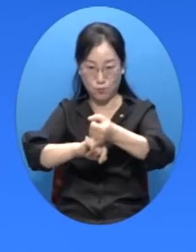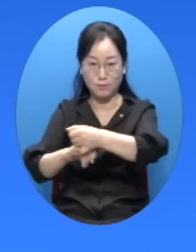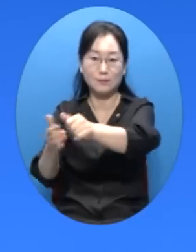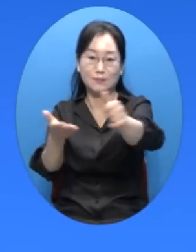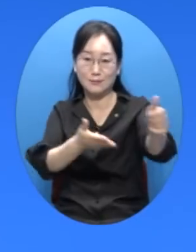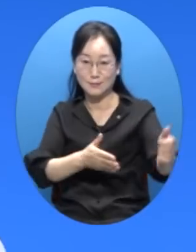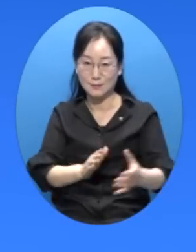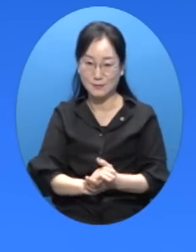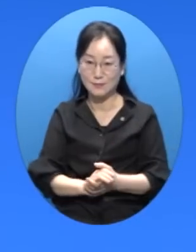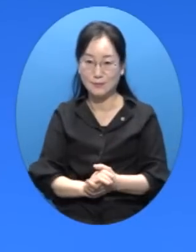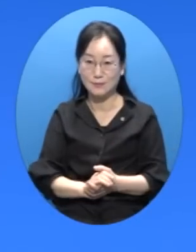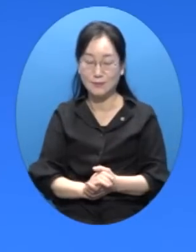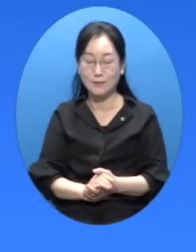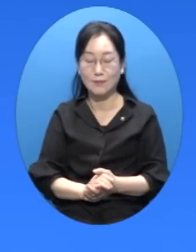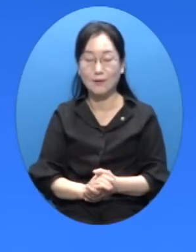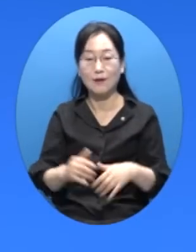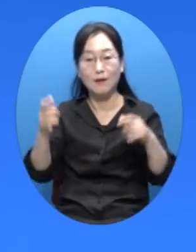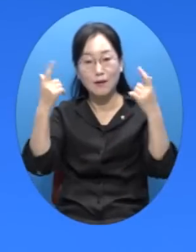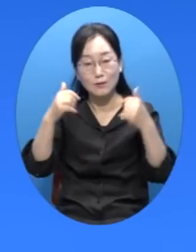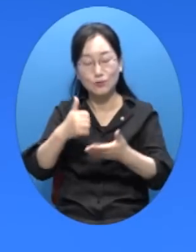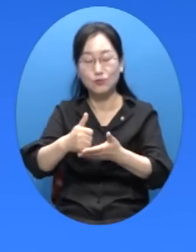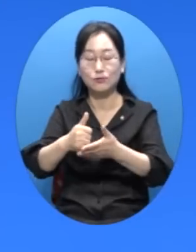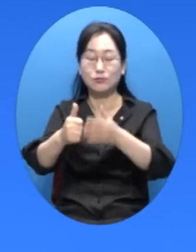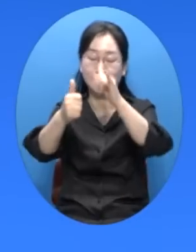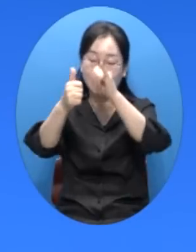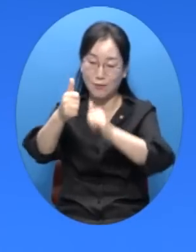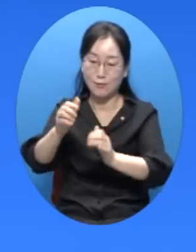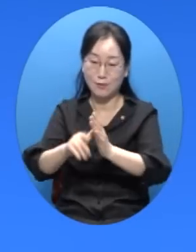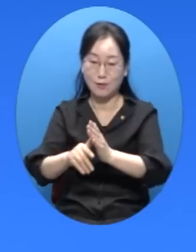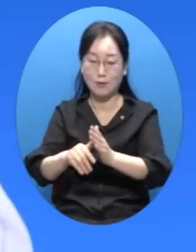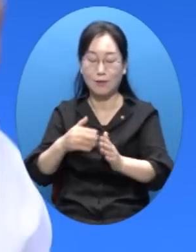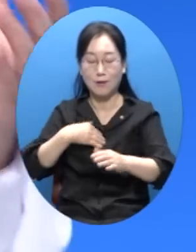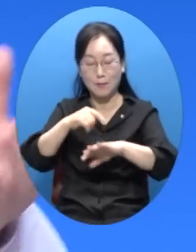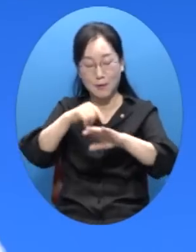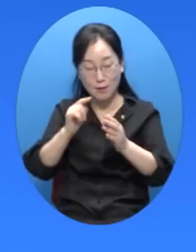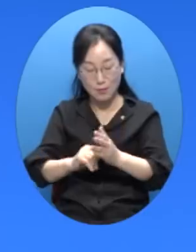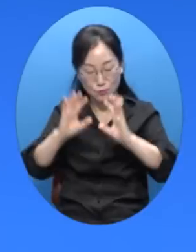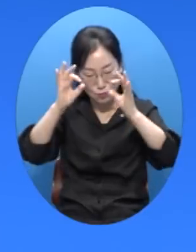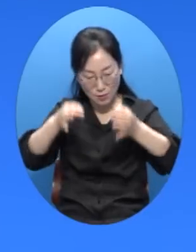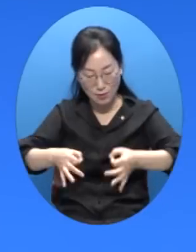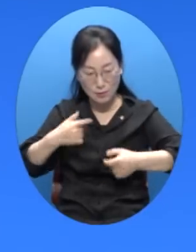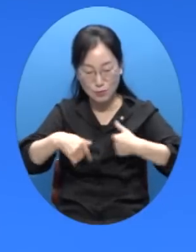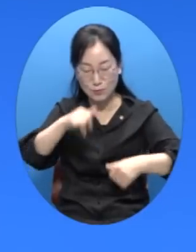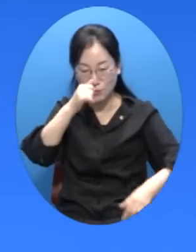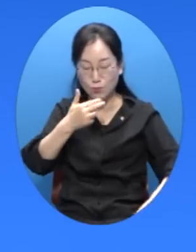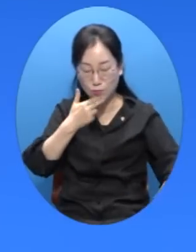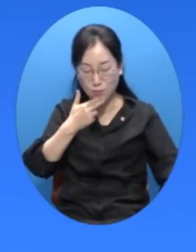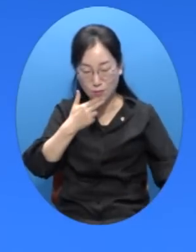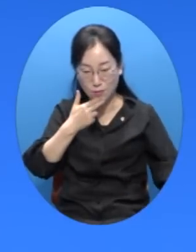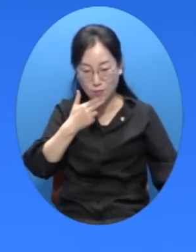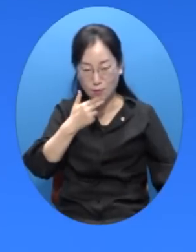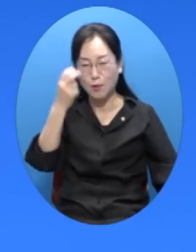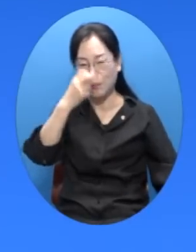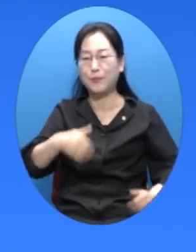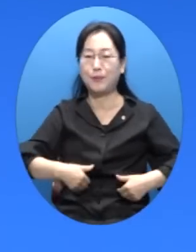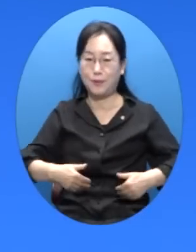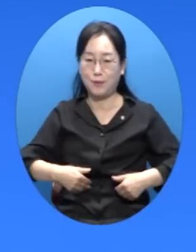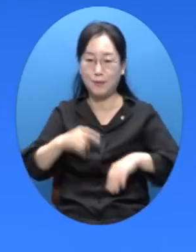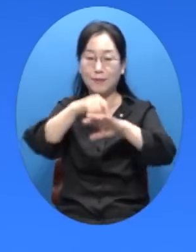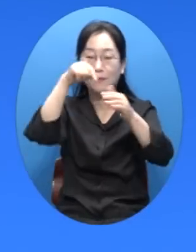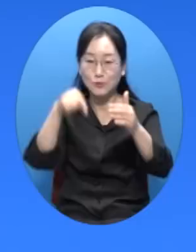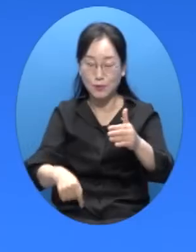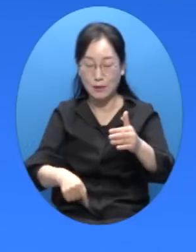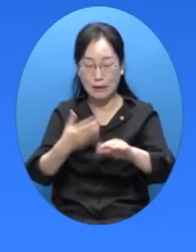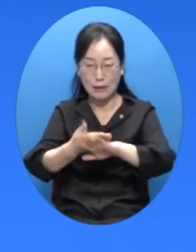것입니다. 언제나 주님을 섬길 때 내 자신의 마음에 기쁨이 있는가 없는가 자신을 살펴보고 내가 내 마음속에